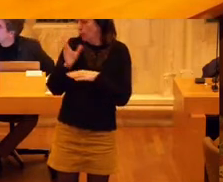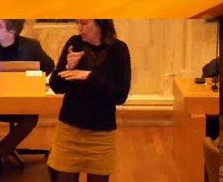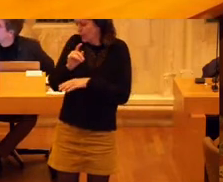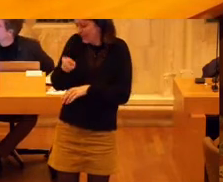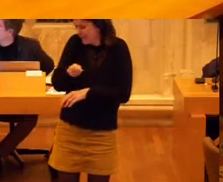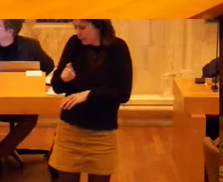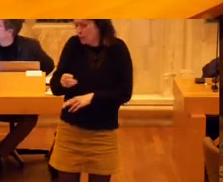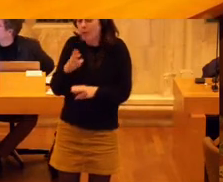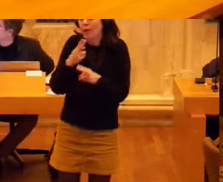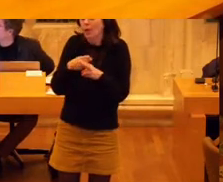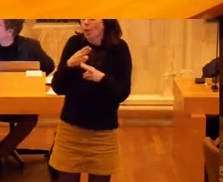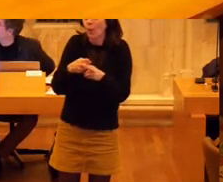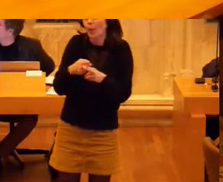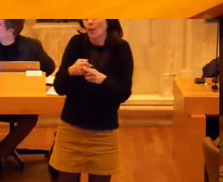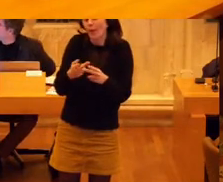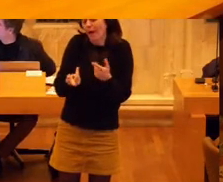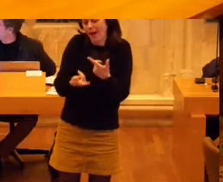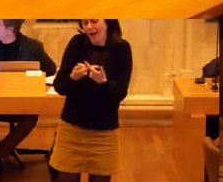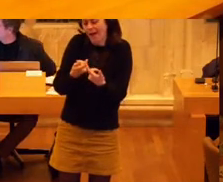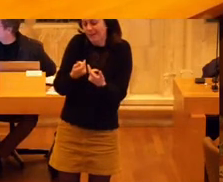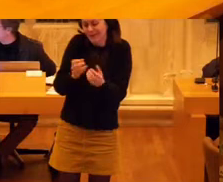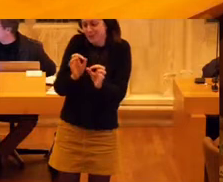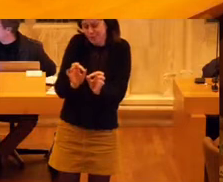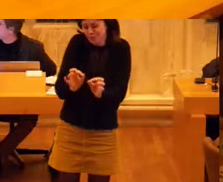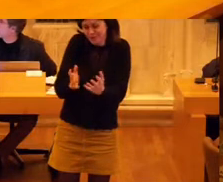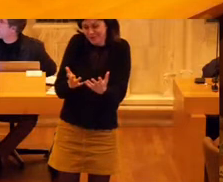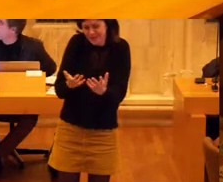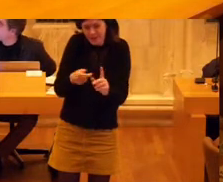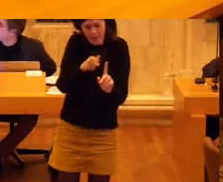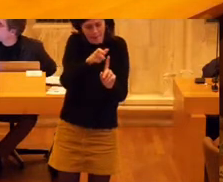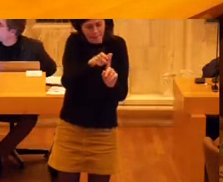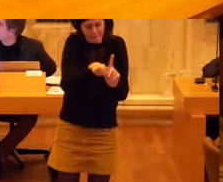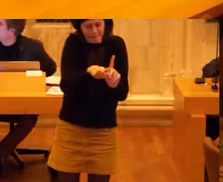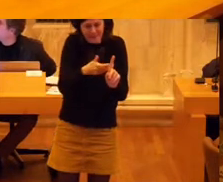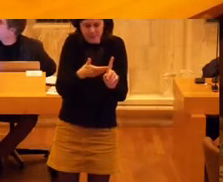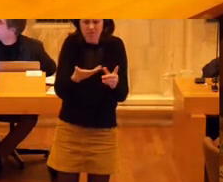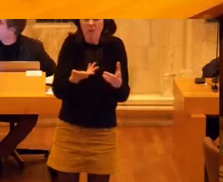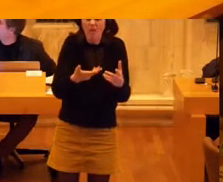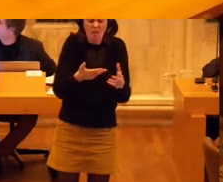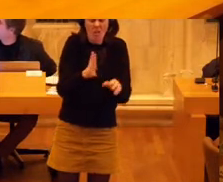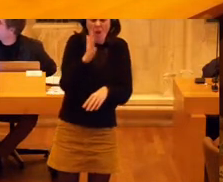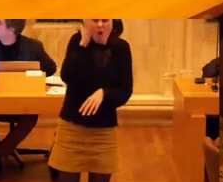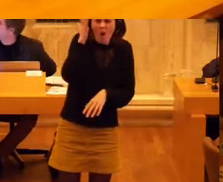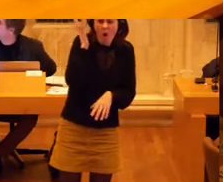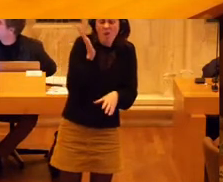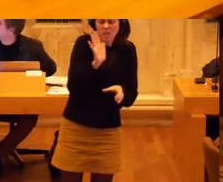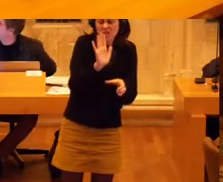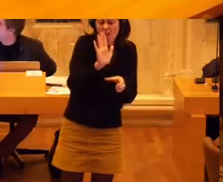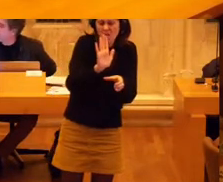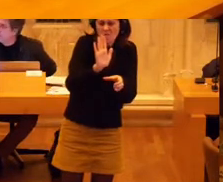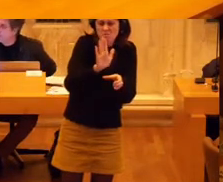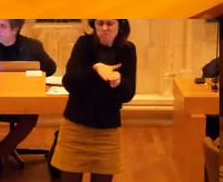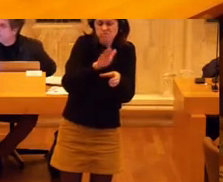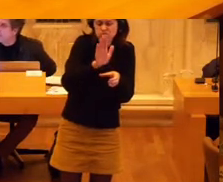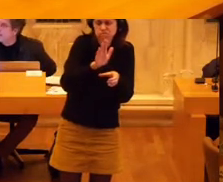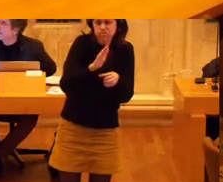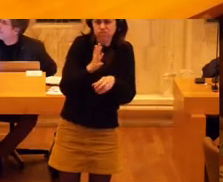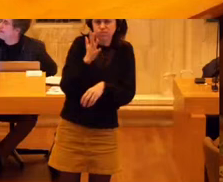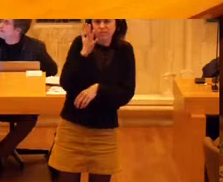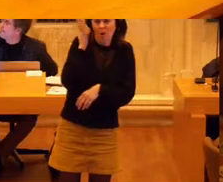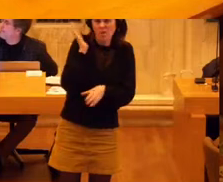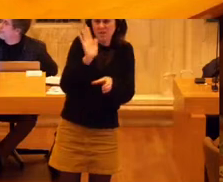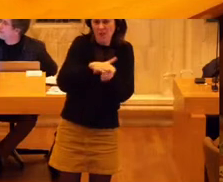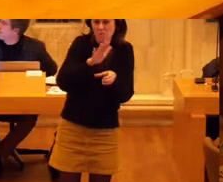Le nom choisi correspond à la réalité de celui qui a permis de transformer une décharge en un parc, quand même, qui est un des atouts de la ville de Caen et